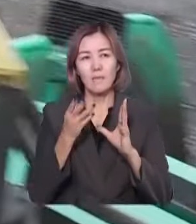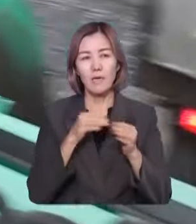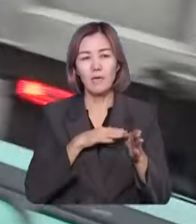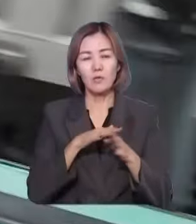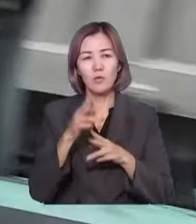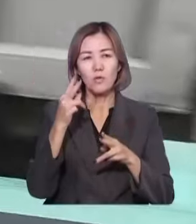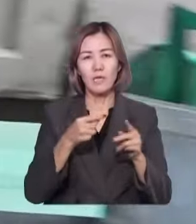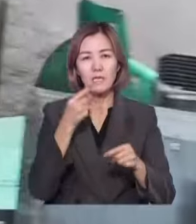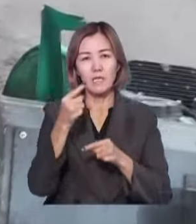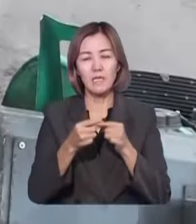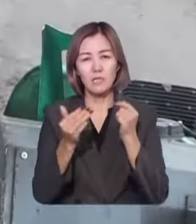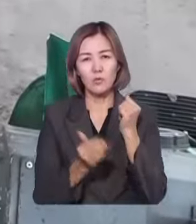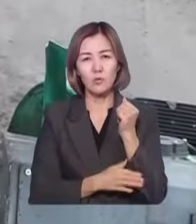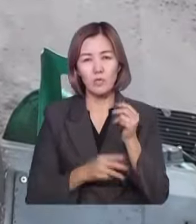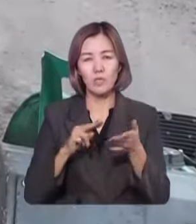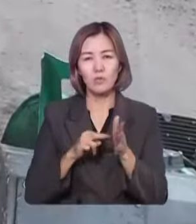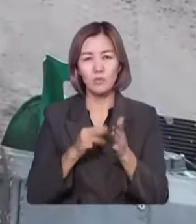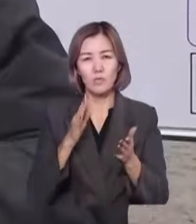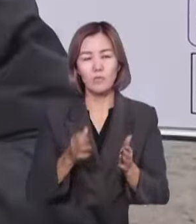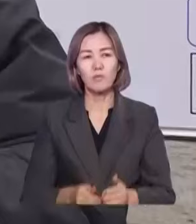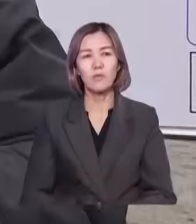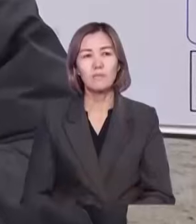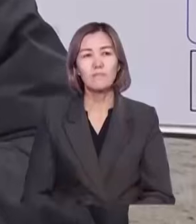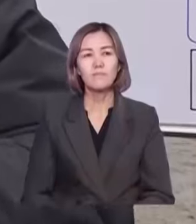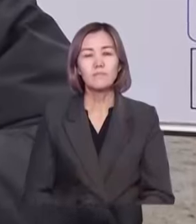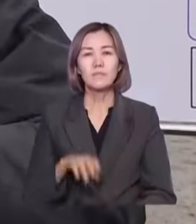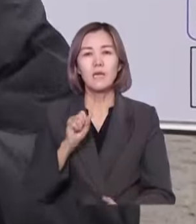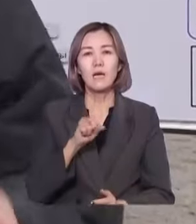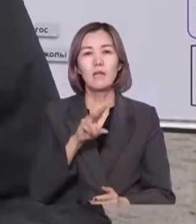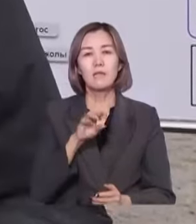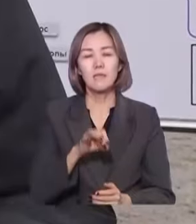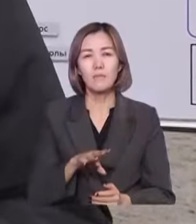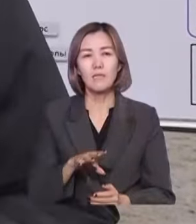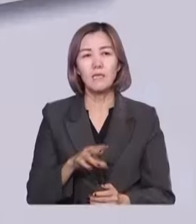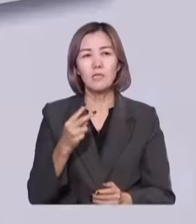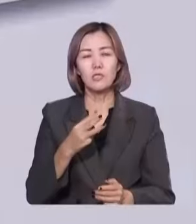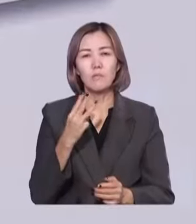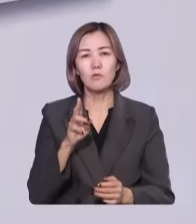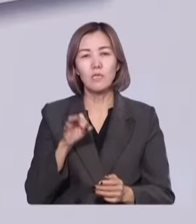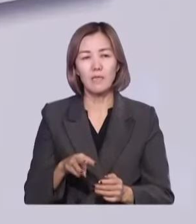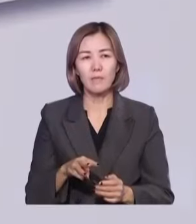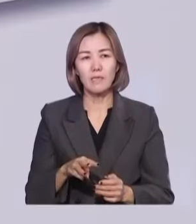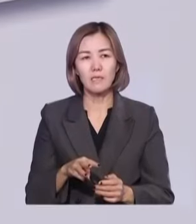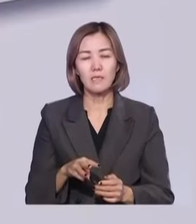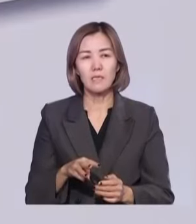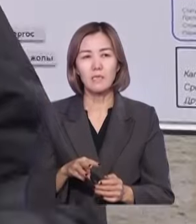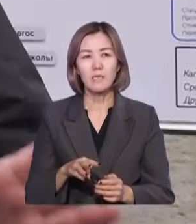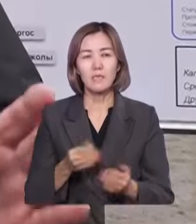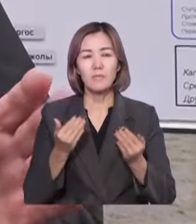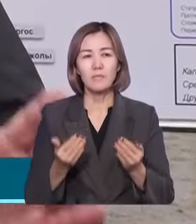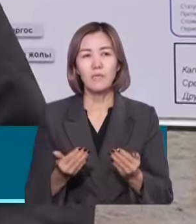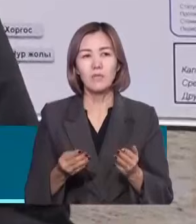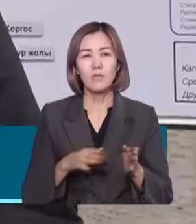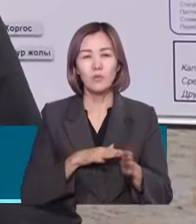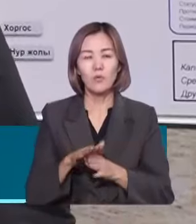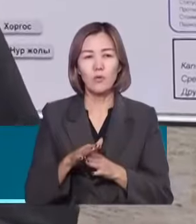аяқталуы келесі жылдың соңына жоспарланып отыр. Алтын емелдегі 23 шақырым жол 3 қабат асфальтпен биыл